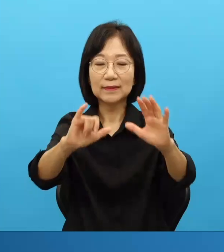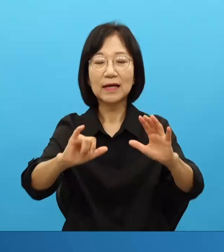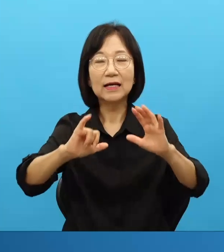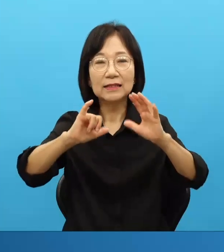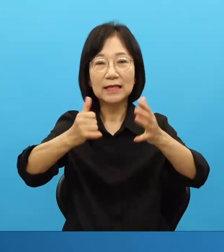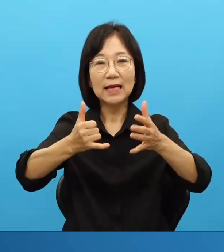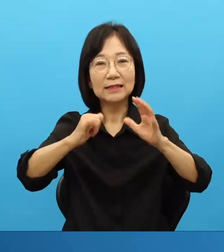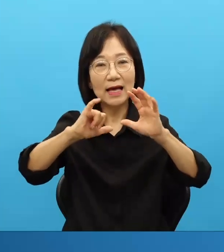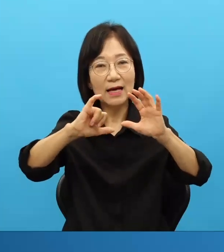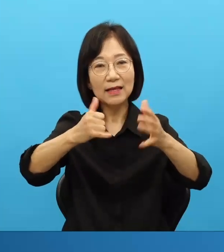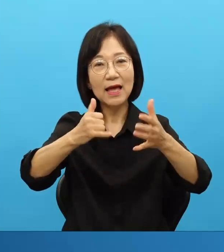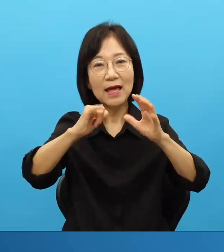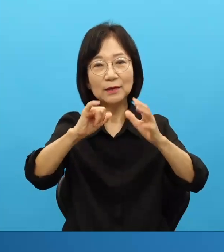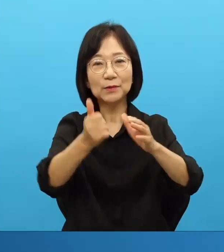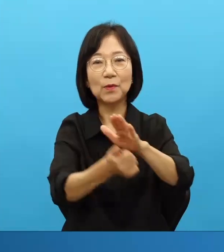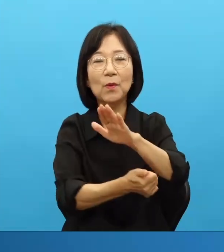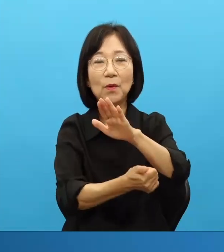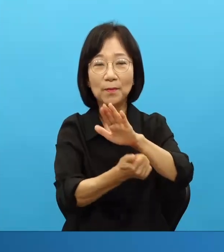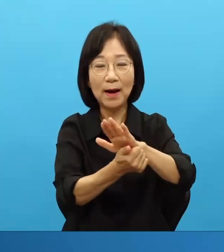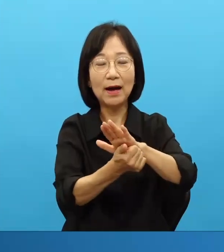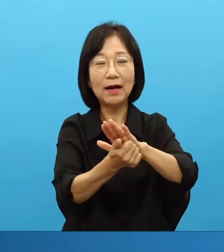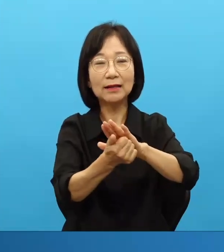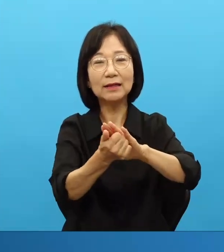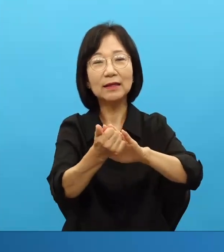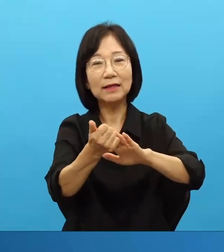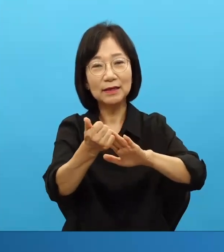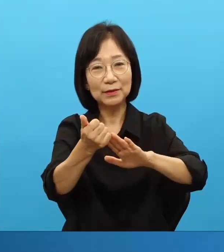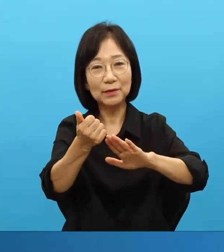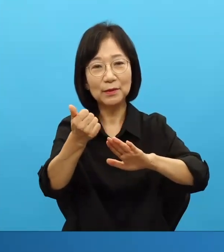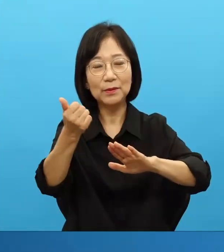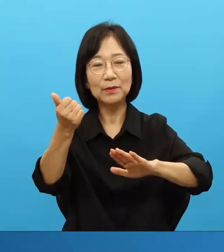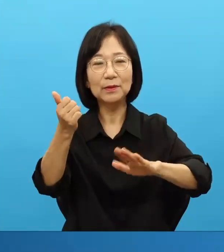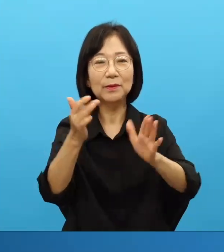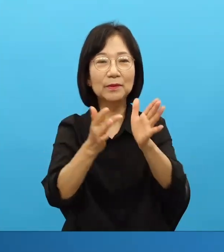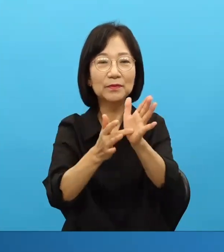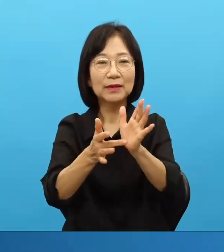이름은 세상의 소망이요